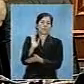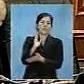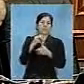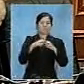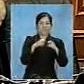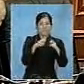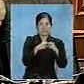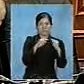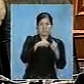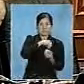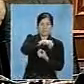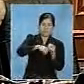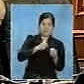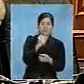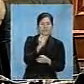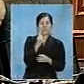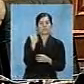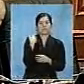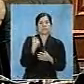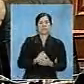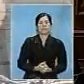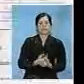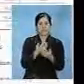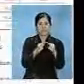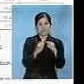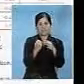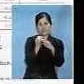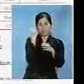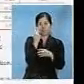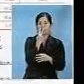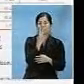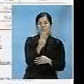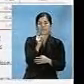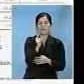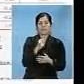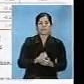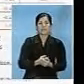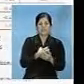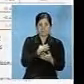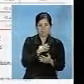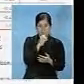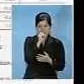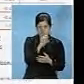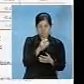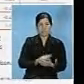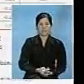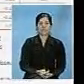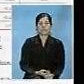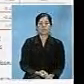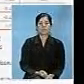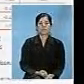าไปในแผ่นฉายถัดไปนะครับผมเพียงแต่ต้องการเรียนว่าการดำเนิน